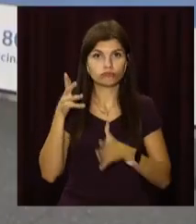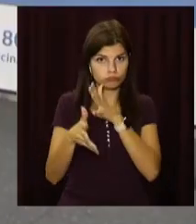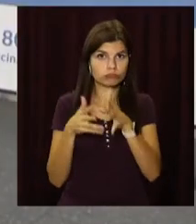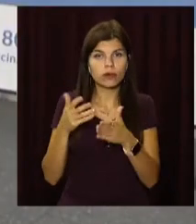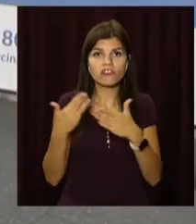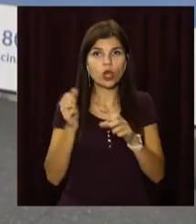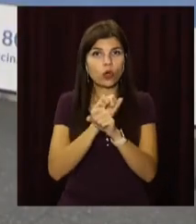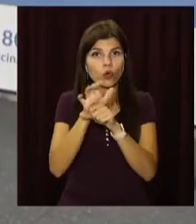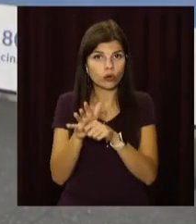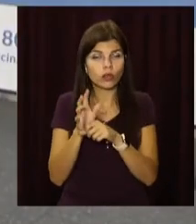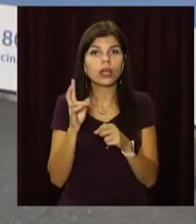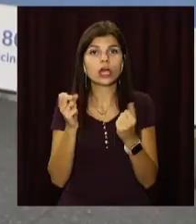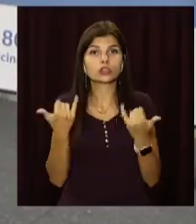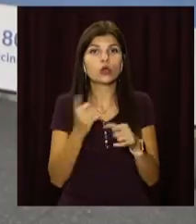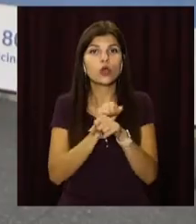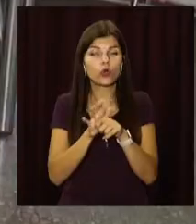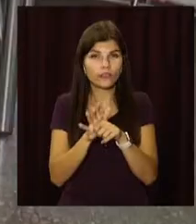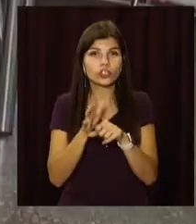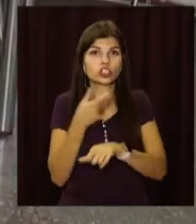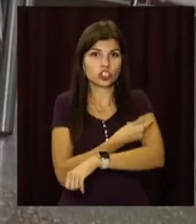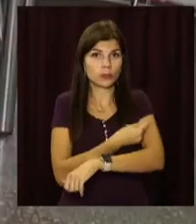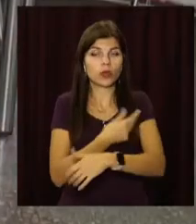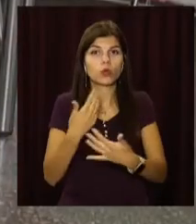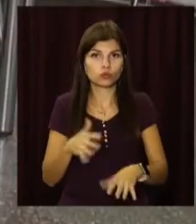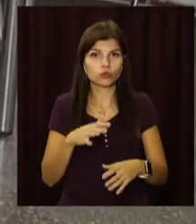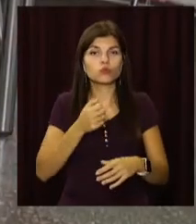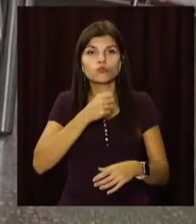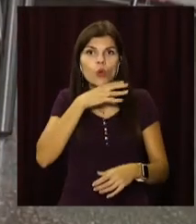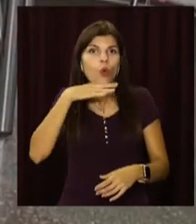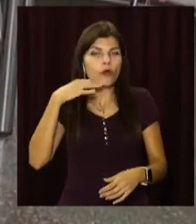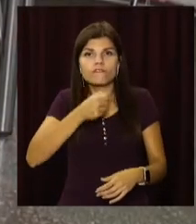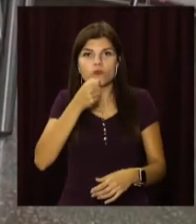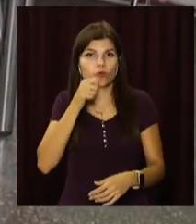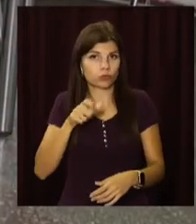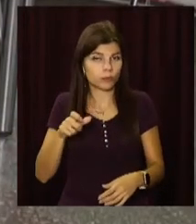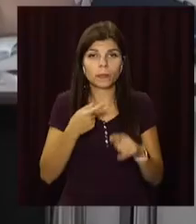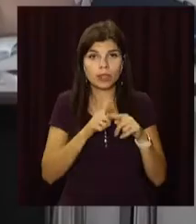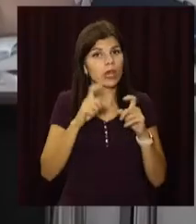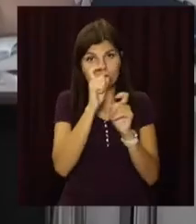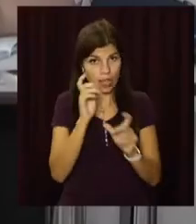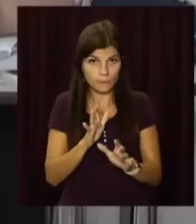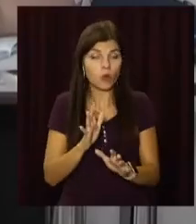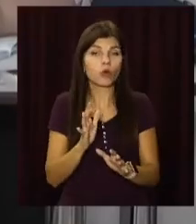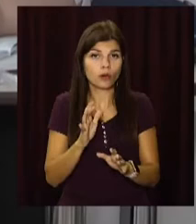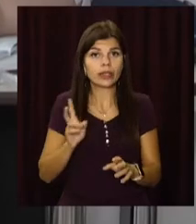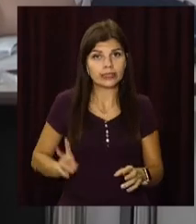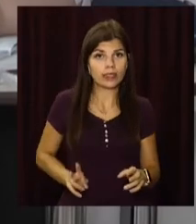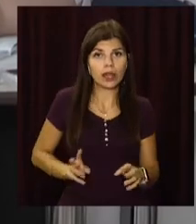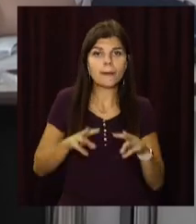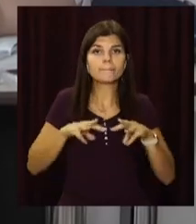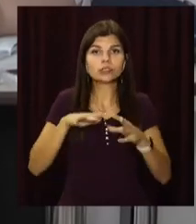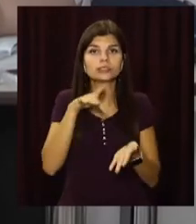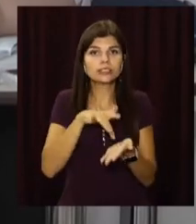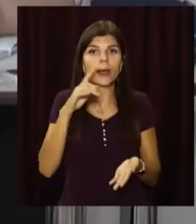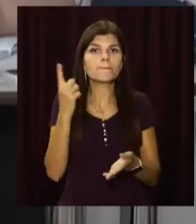від корони. На сьогодні ковід-щеплення вже зробила третина дорослого населення. Це непоганий показник, говорить директорка міського